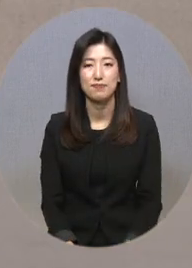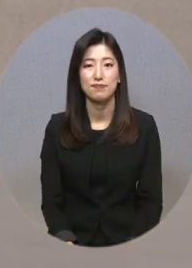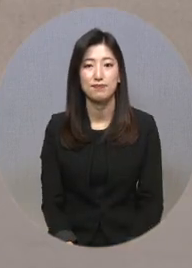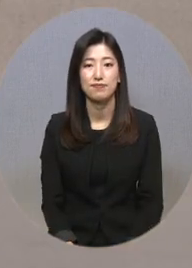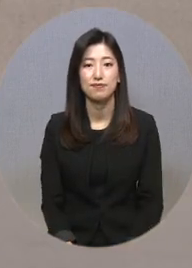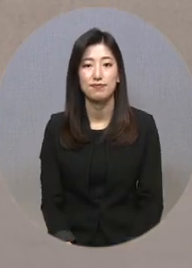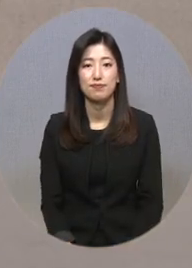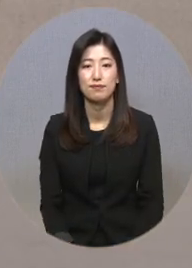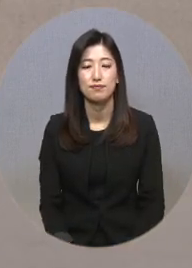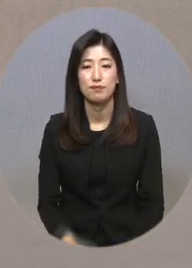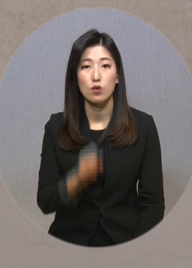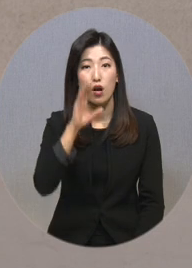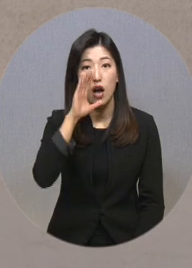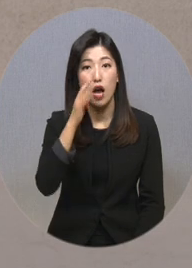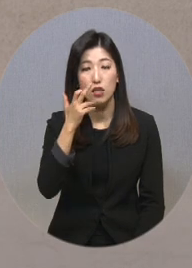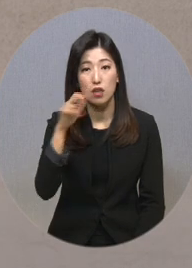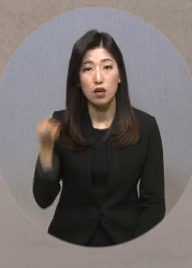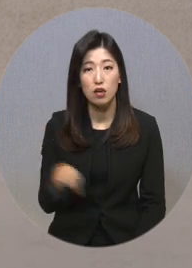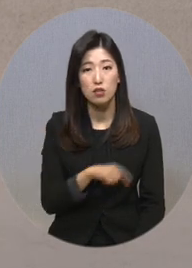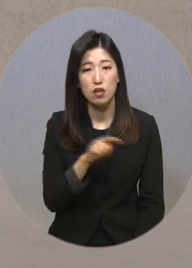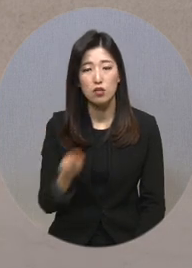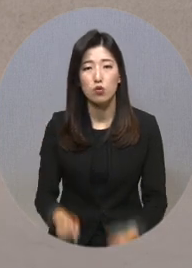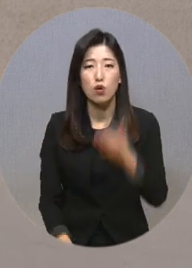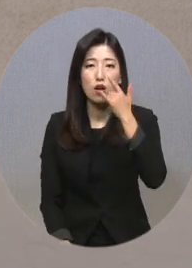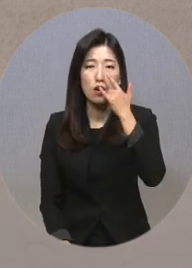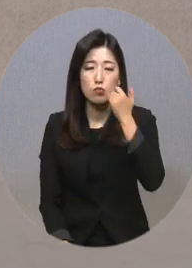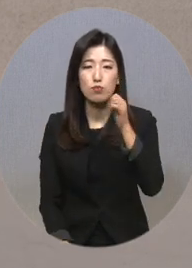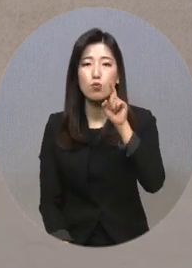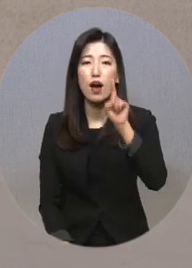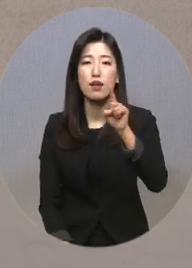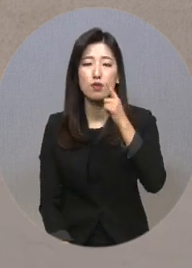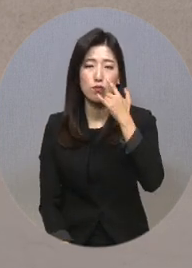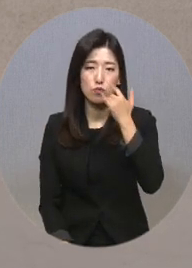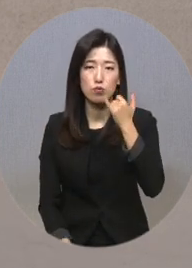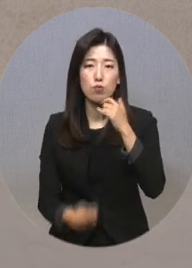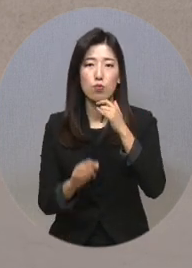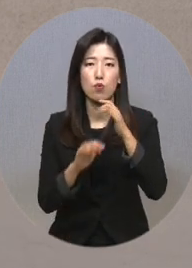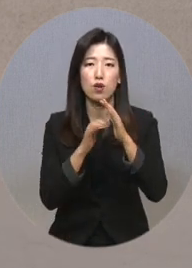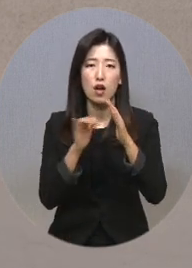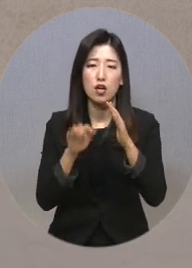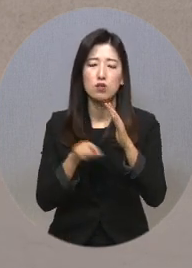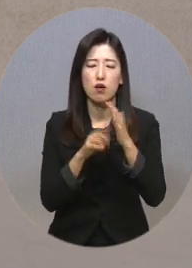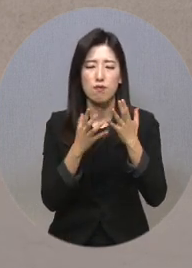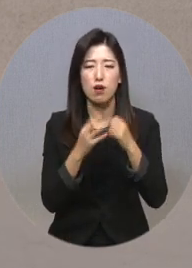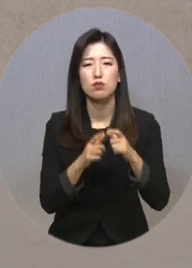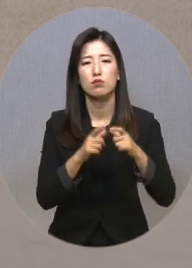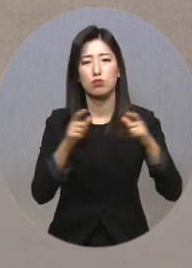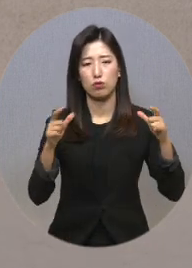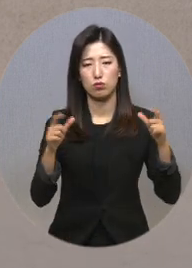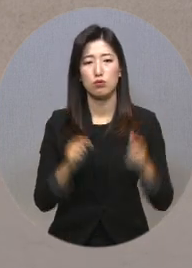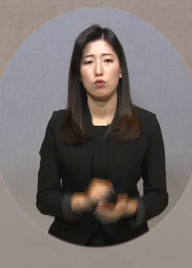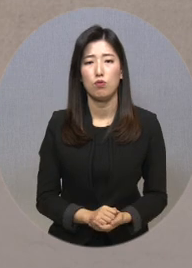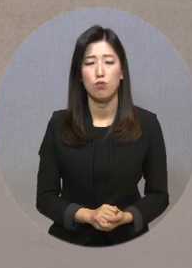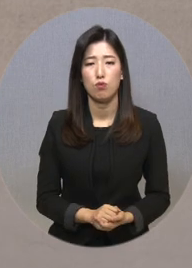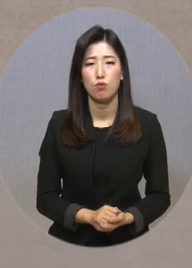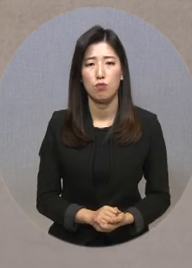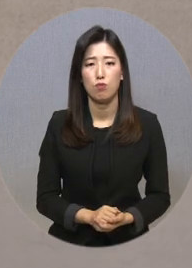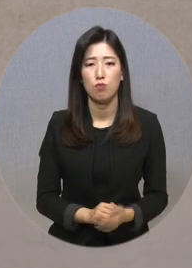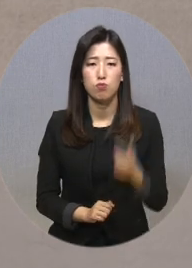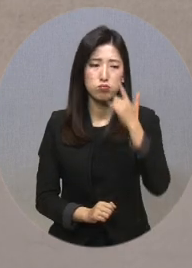아산시에서도 한부모 가정이 점점 늘어나고 있는데 그 부모는 경제활동을 해야